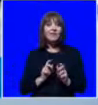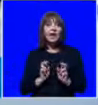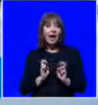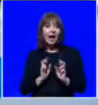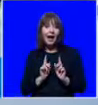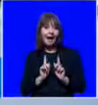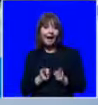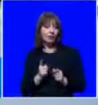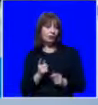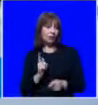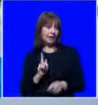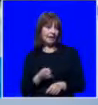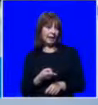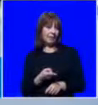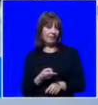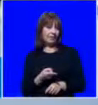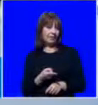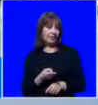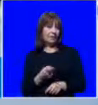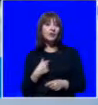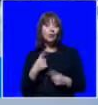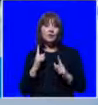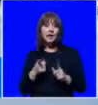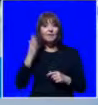изисква редица действия от правителството,